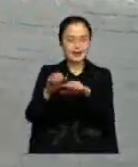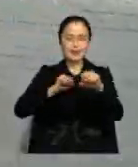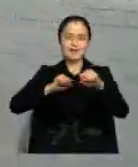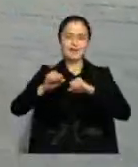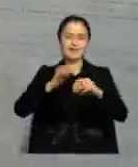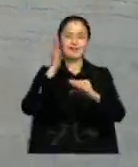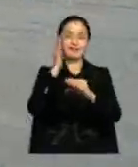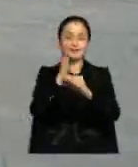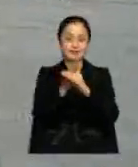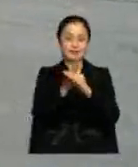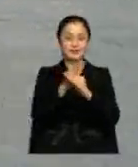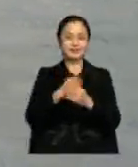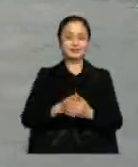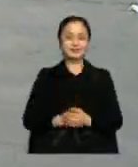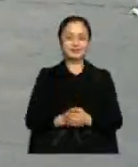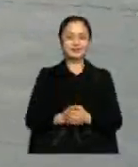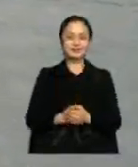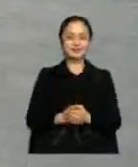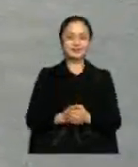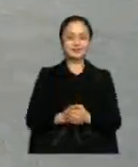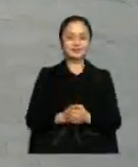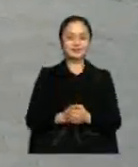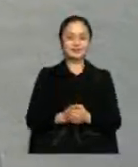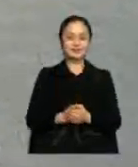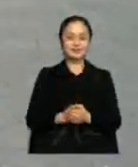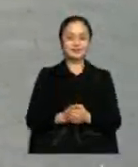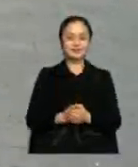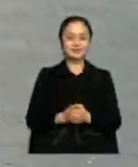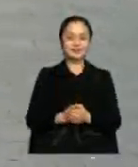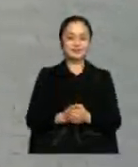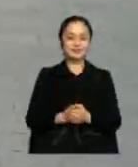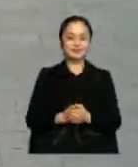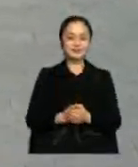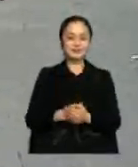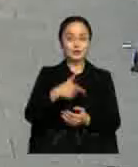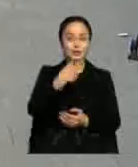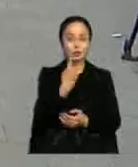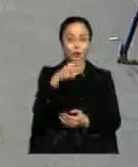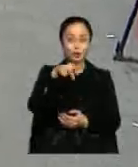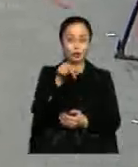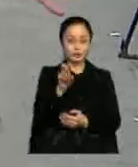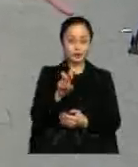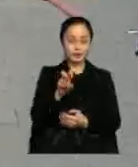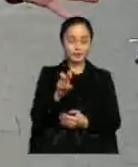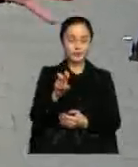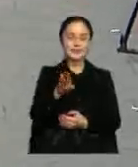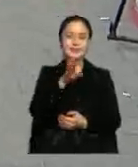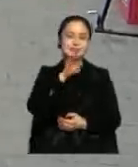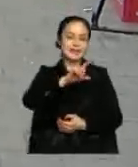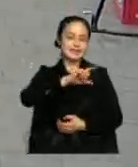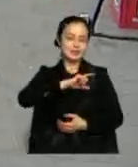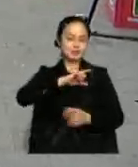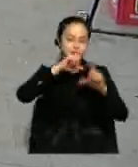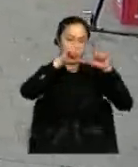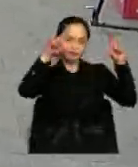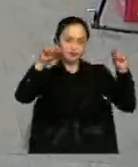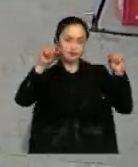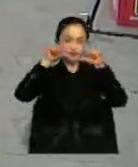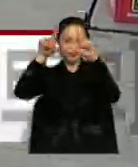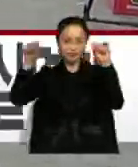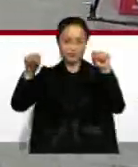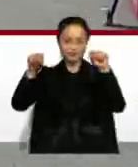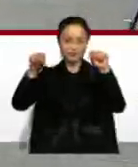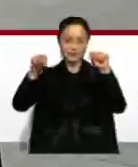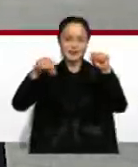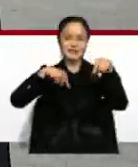실질적인 자활 기반이 될 수 있도록 노점 실명제를 본격적으로 도입했습니다. 이를 통해 시장 점포 상인들과의 상생도 도모하고